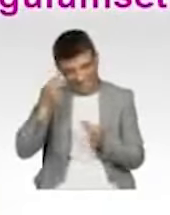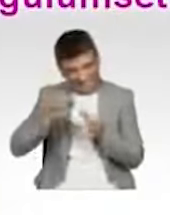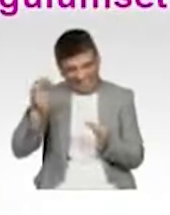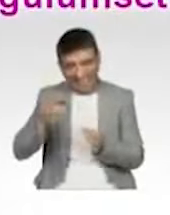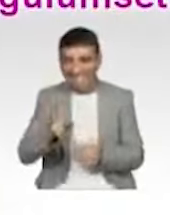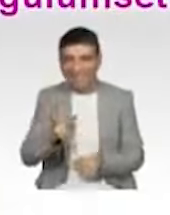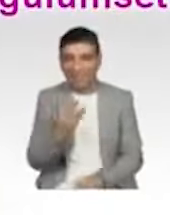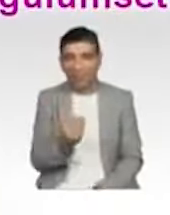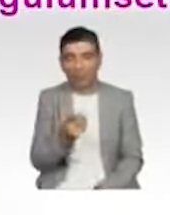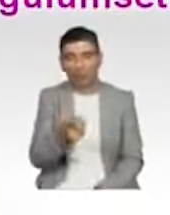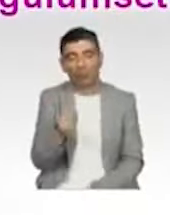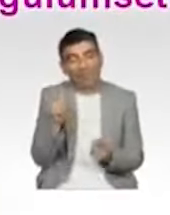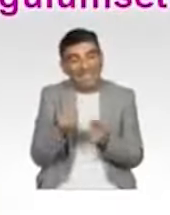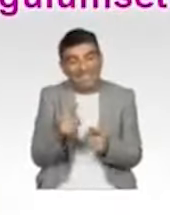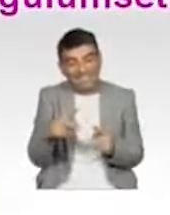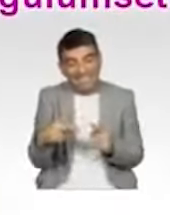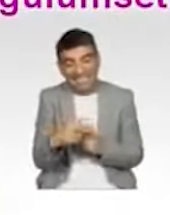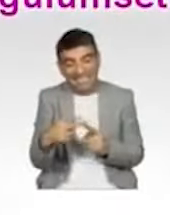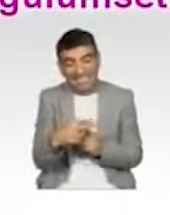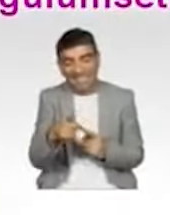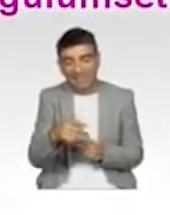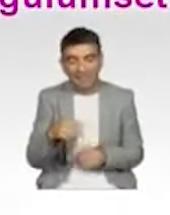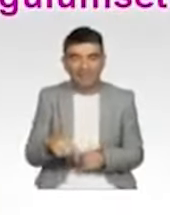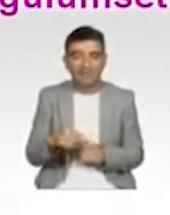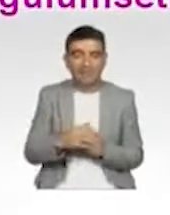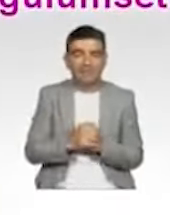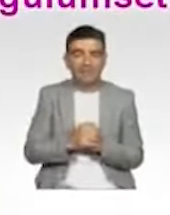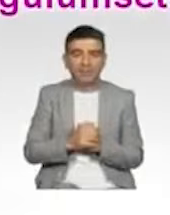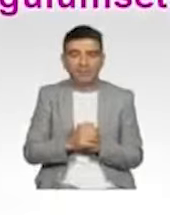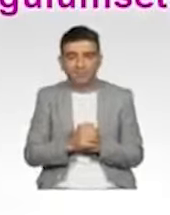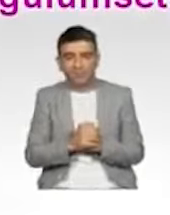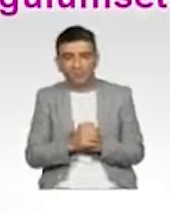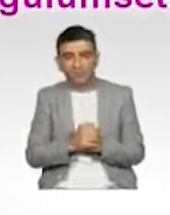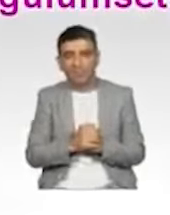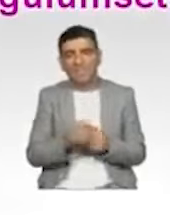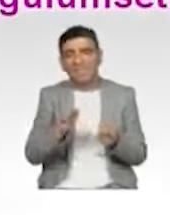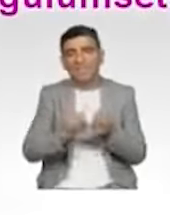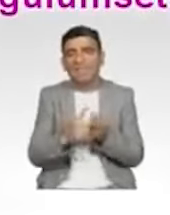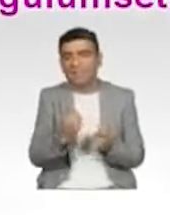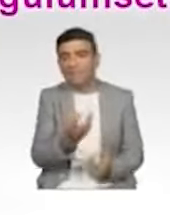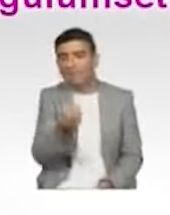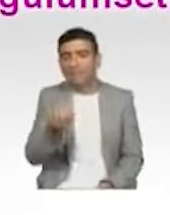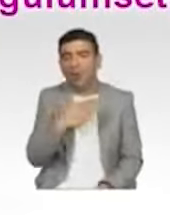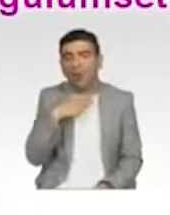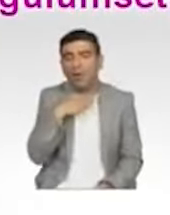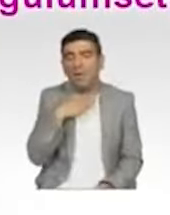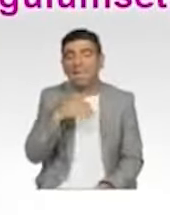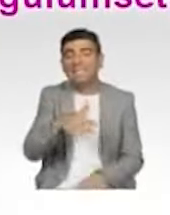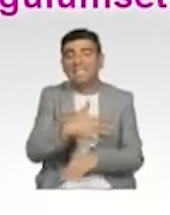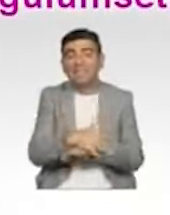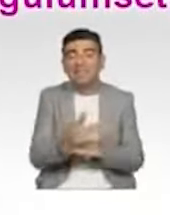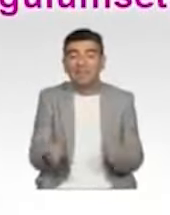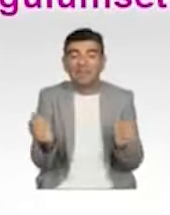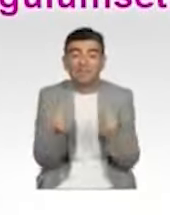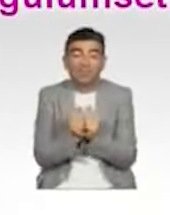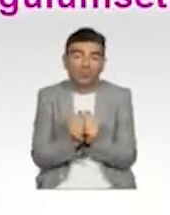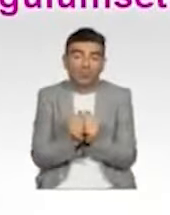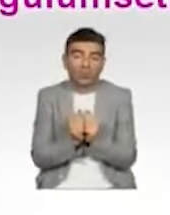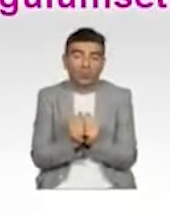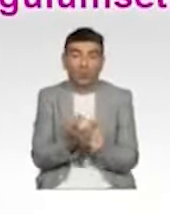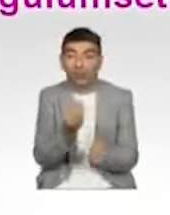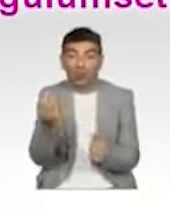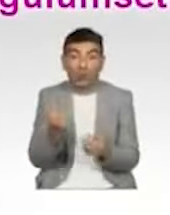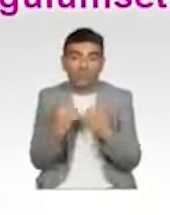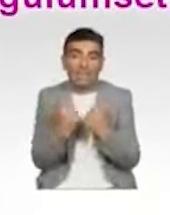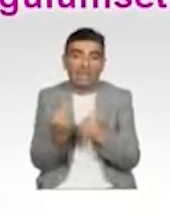bunlar. Bayağı ince. Bayağı ince kesiyorlar. O bu videoda çıkmamış. Ve birçok böyle et ve sebzeyi bir arada tutuyorlar. Çok